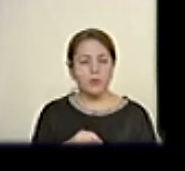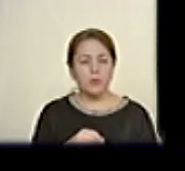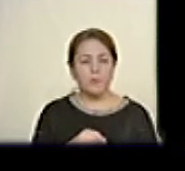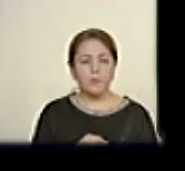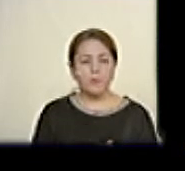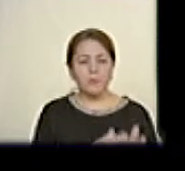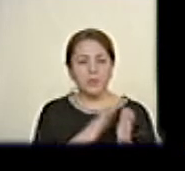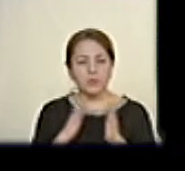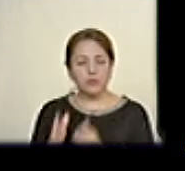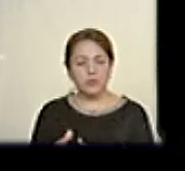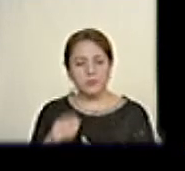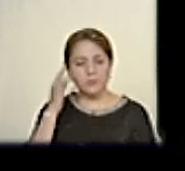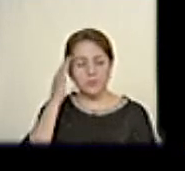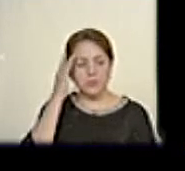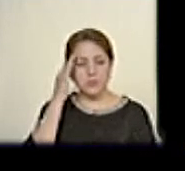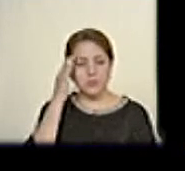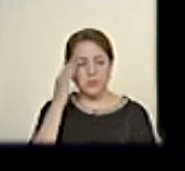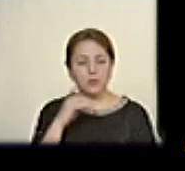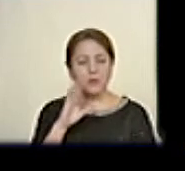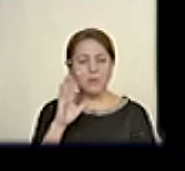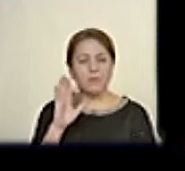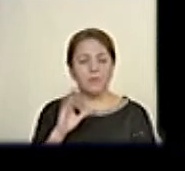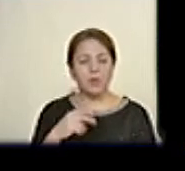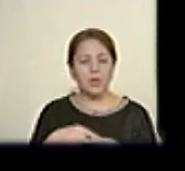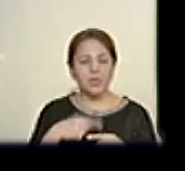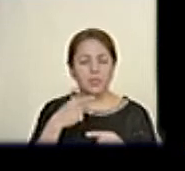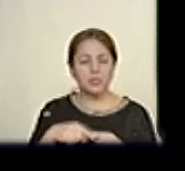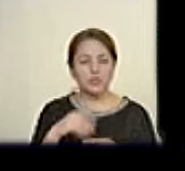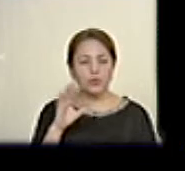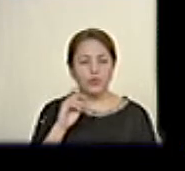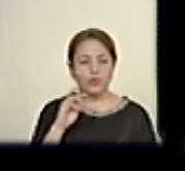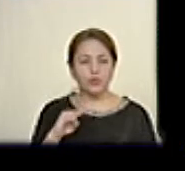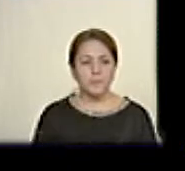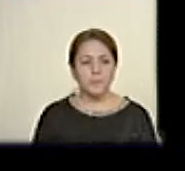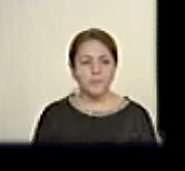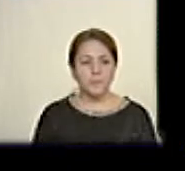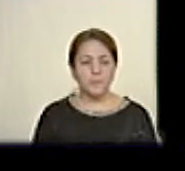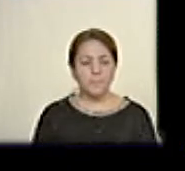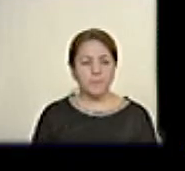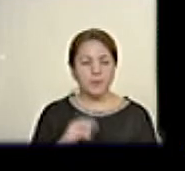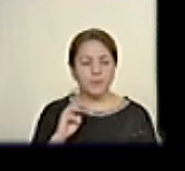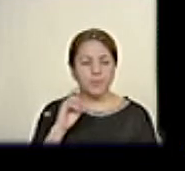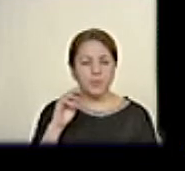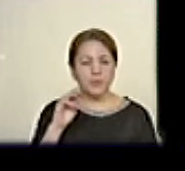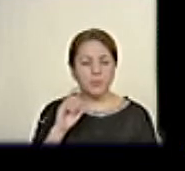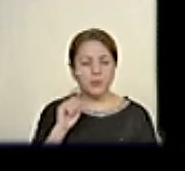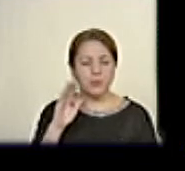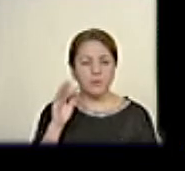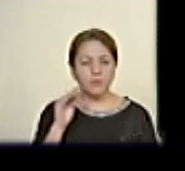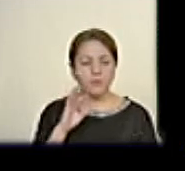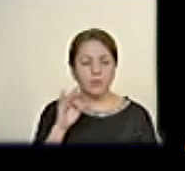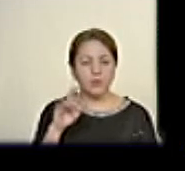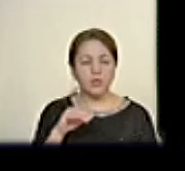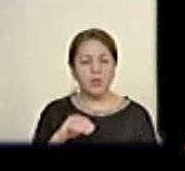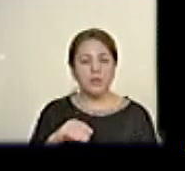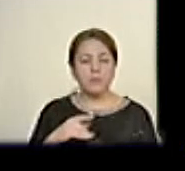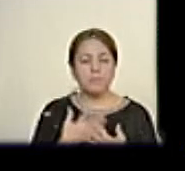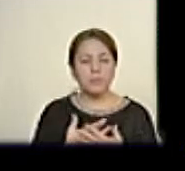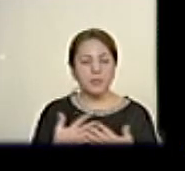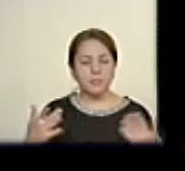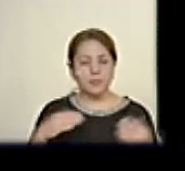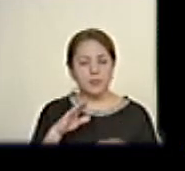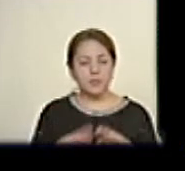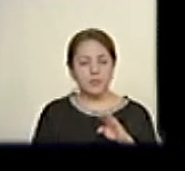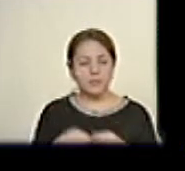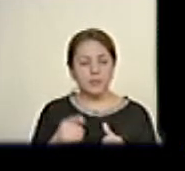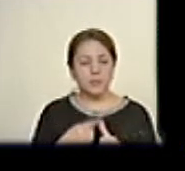переносном значении. В отличие от сравнения, в метафоре предмет сравнения не